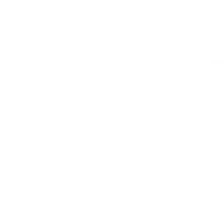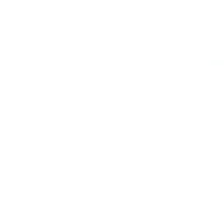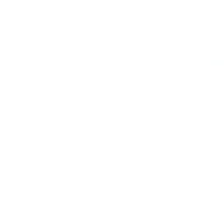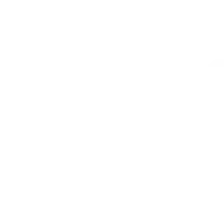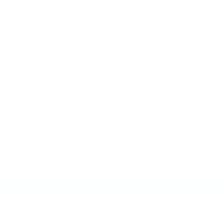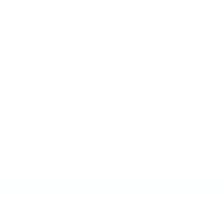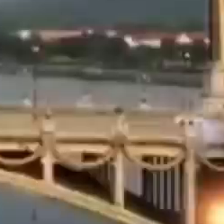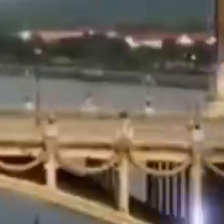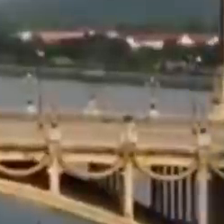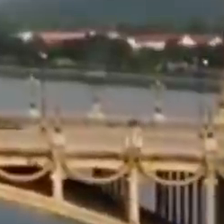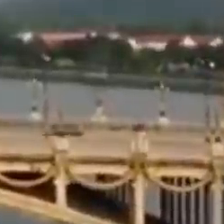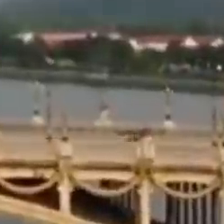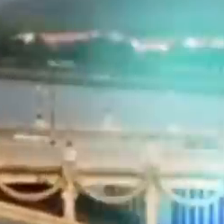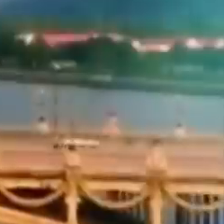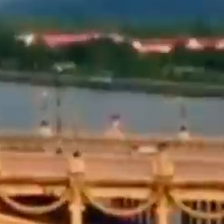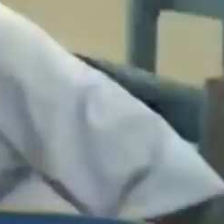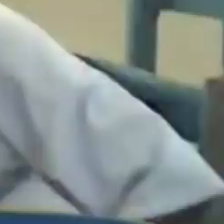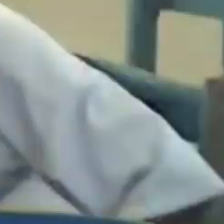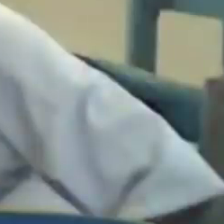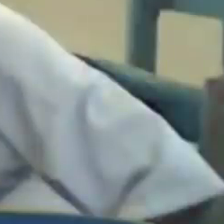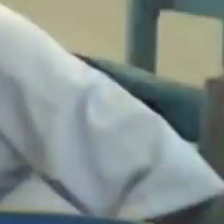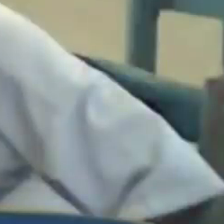cndc tetap